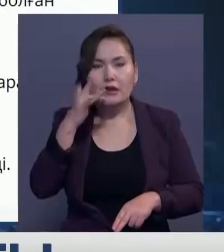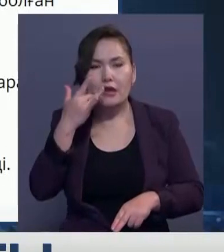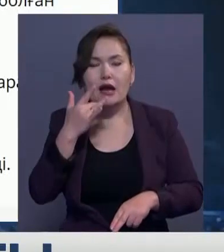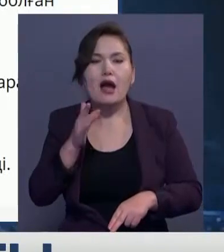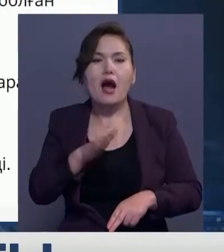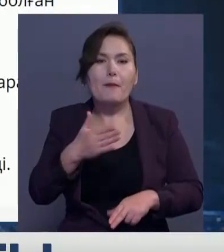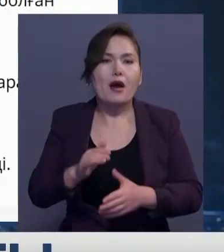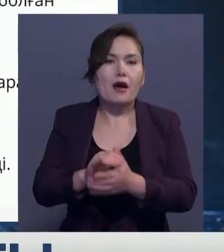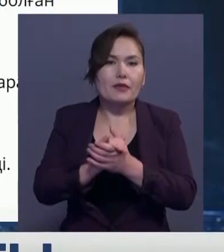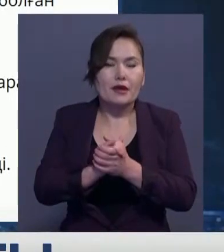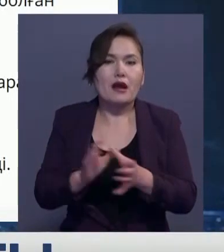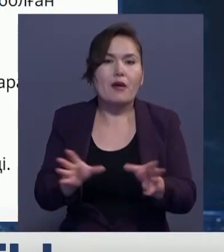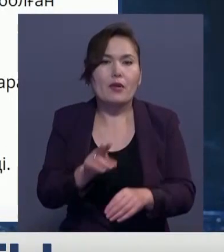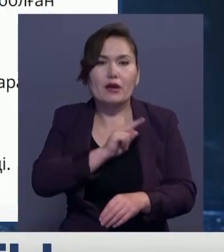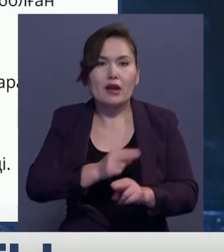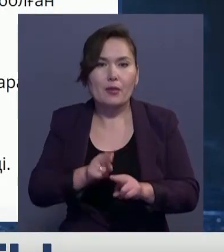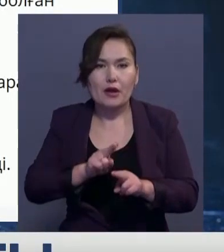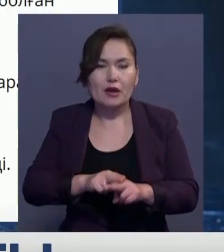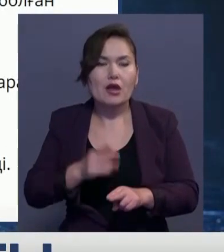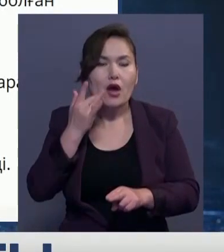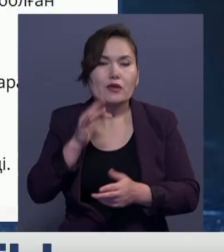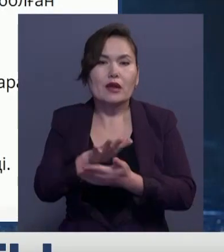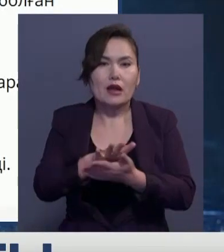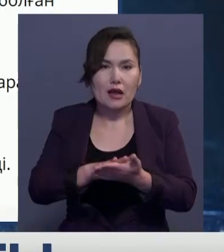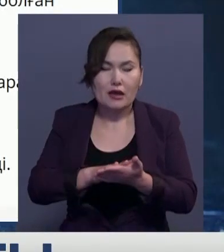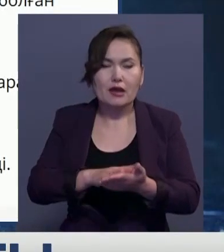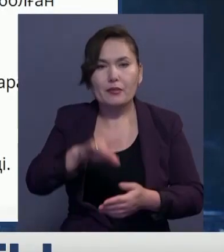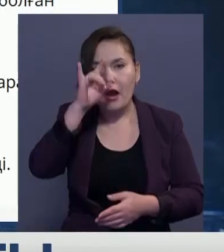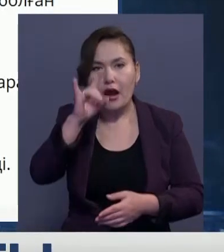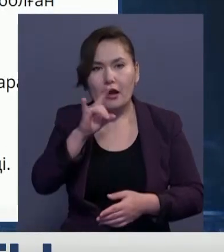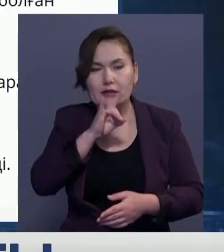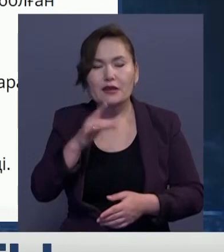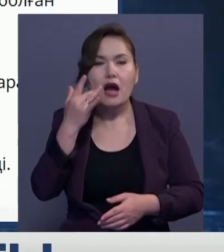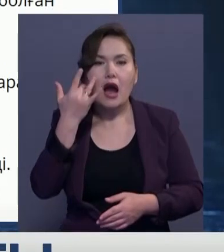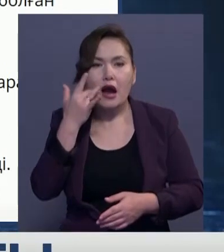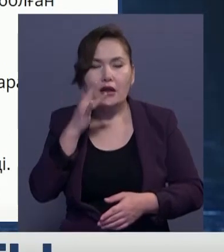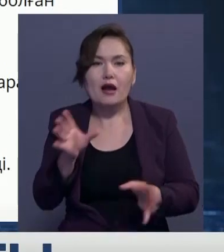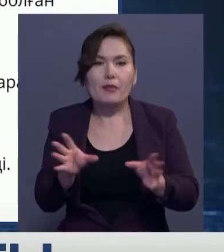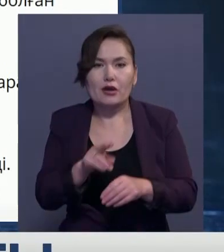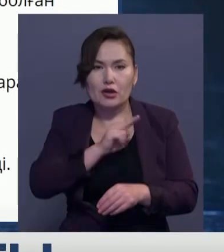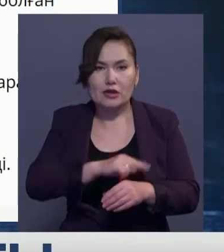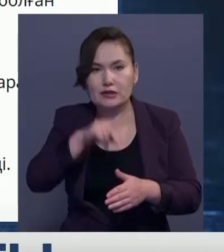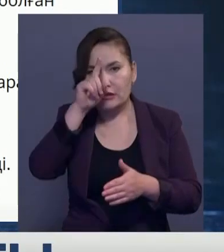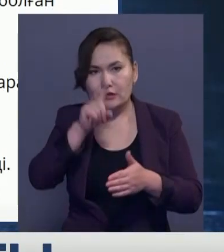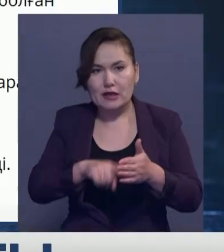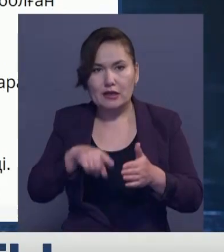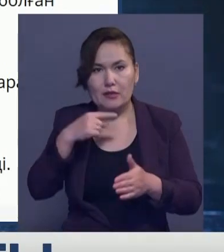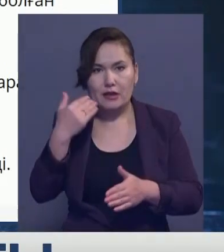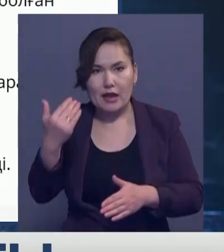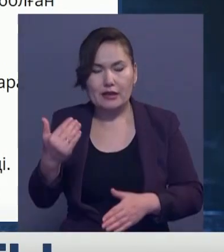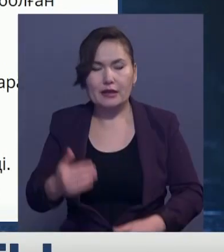Ақш арасындағы кеңейтілген стратегиялық серіктестік әрі қарайда екі елдің игілігі жолында нығая беретініне сенім